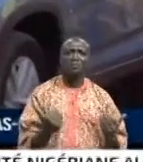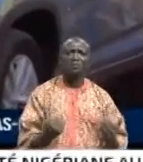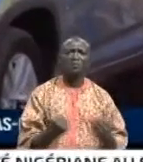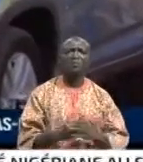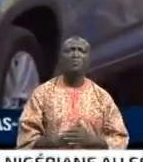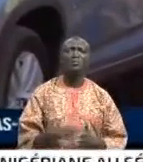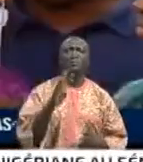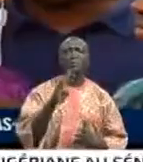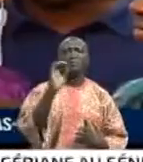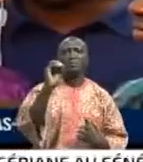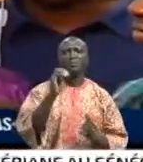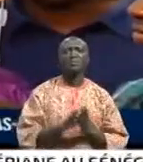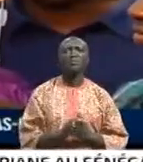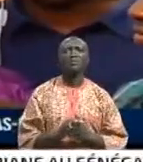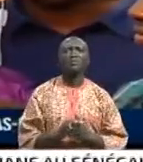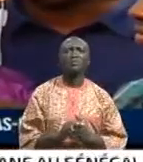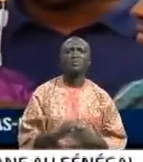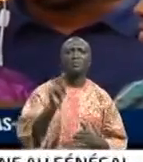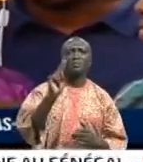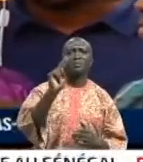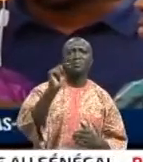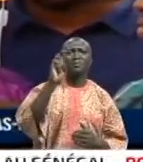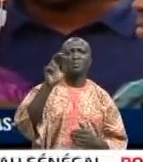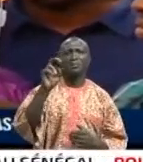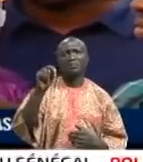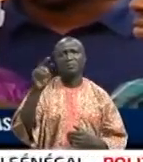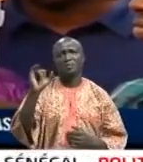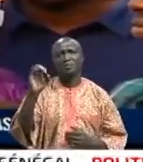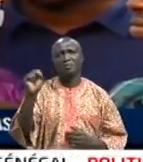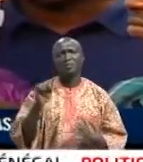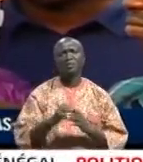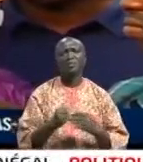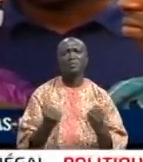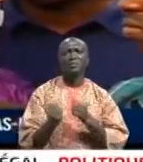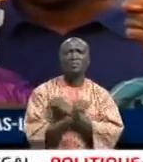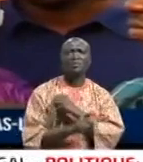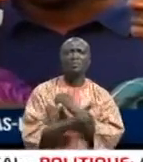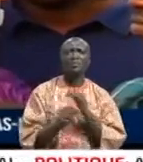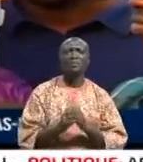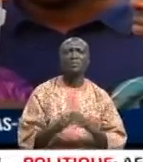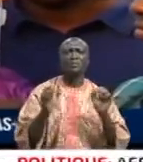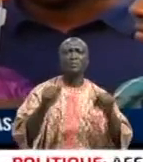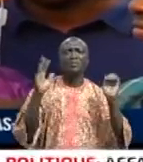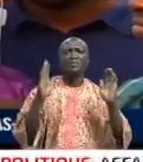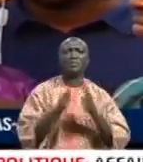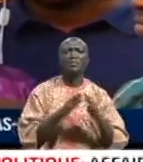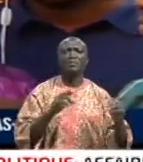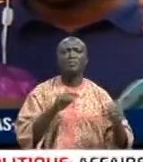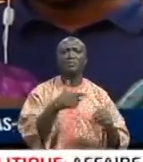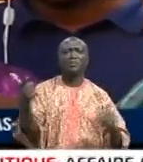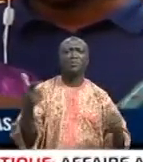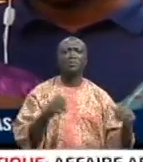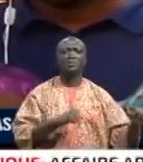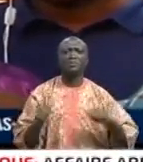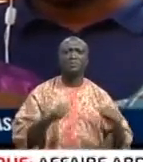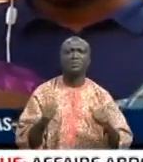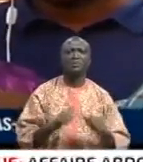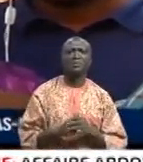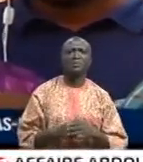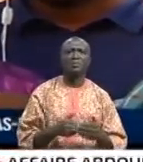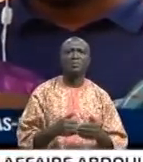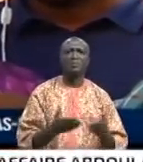quarantaine de immigrés qui se sont retrouvés maintenant à l'extérieur pour venir investir dans